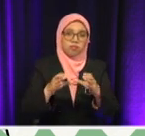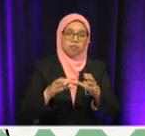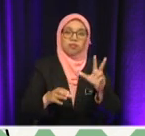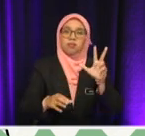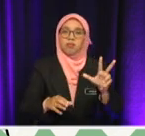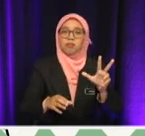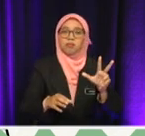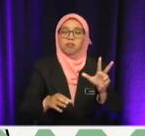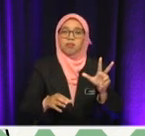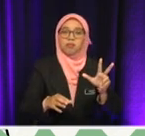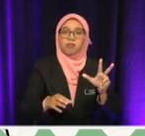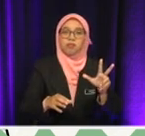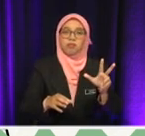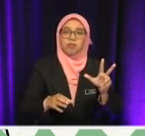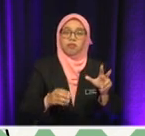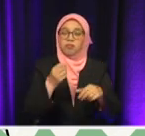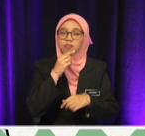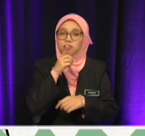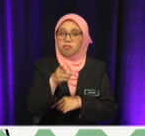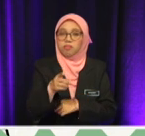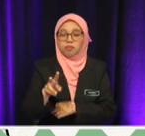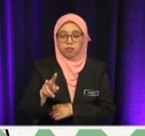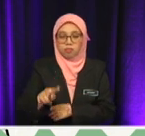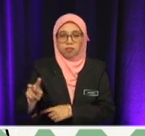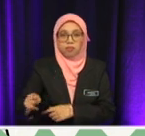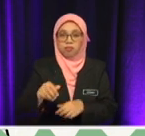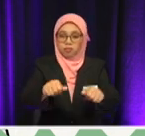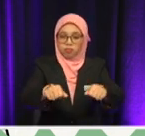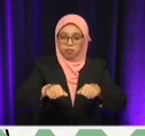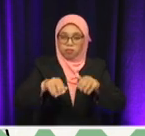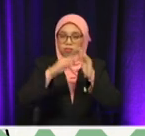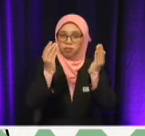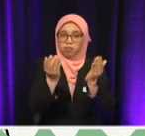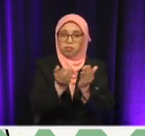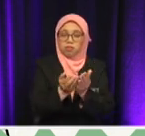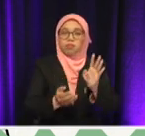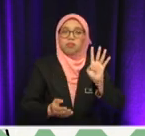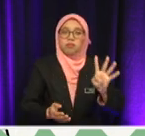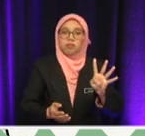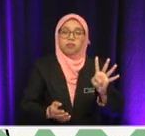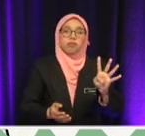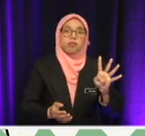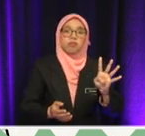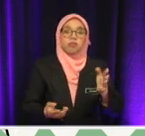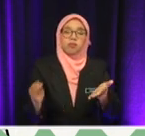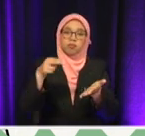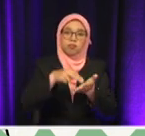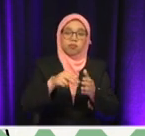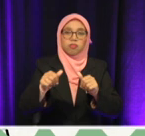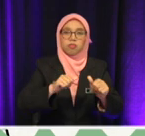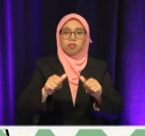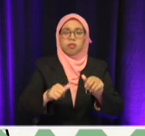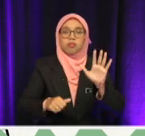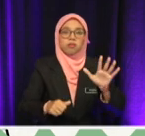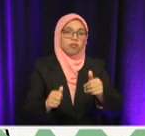kanak-kanak menarik bola dengan menggunakan gelerotan. Nombor 4, mengulangi aktiviti nombor 3 bersama dengan kanak-kanak yang lain.